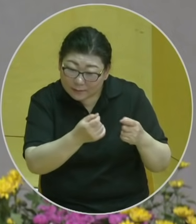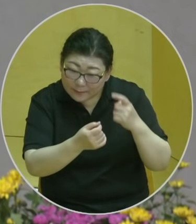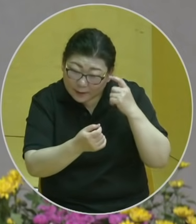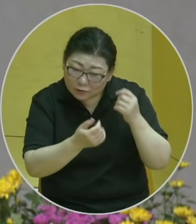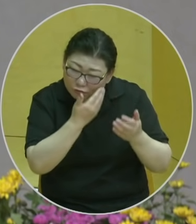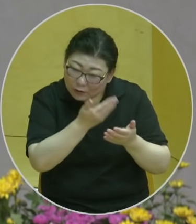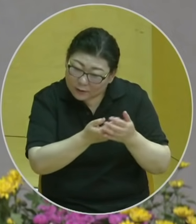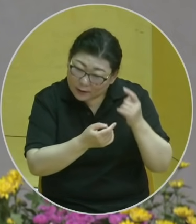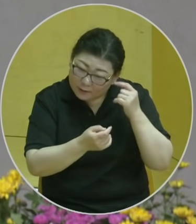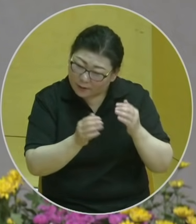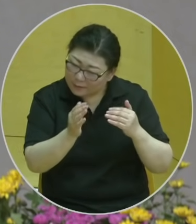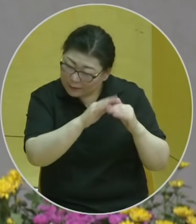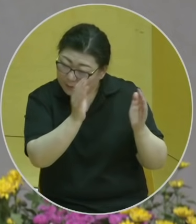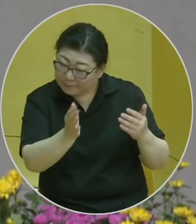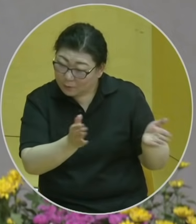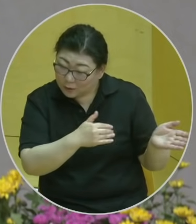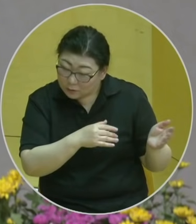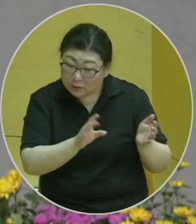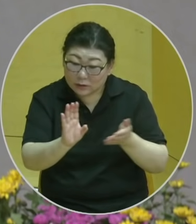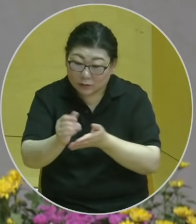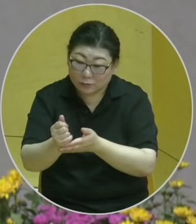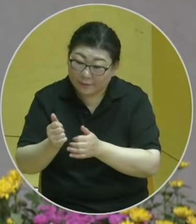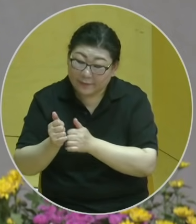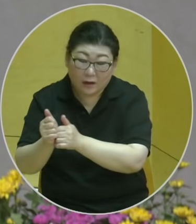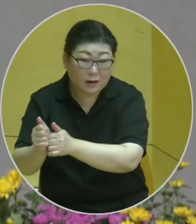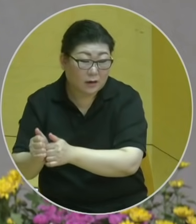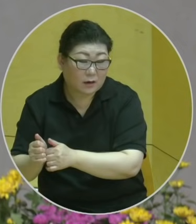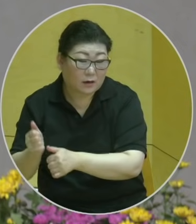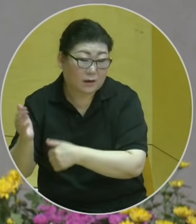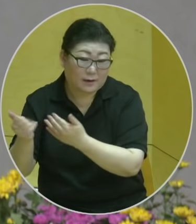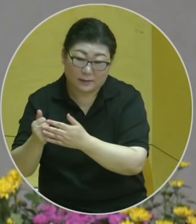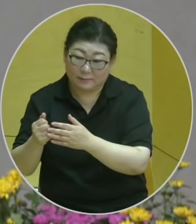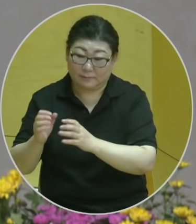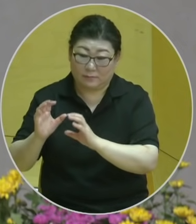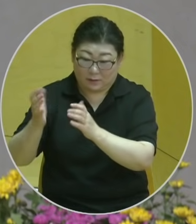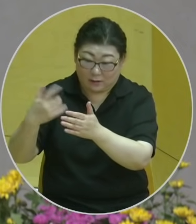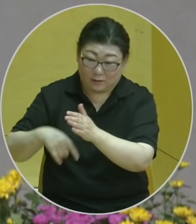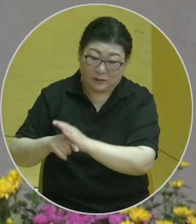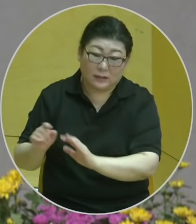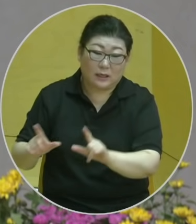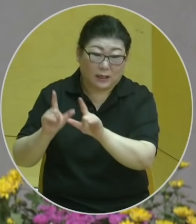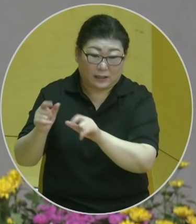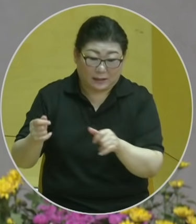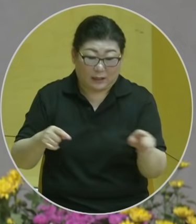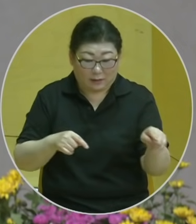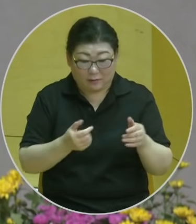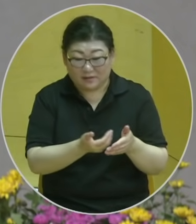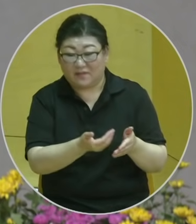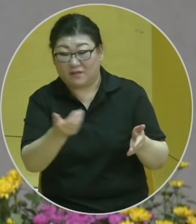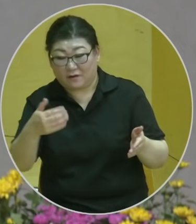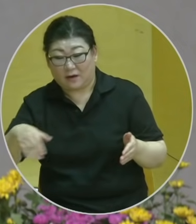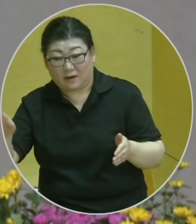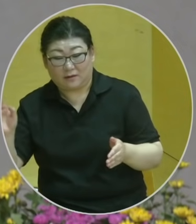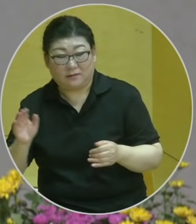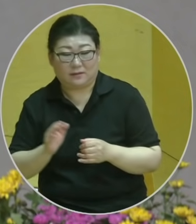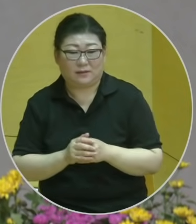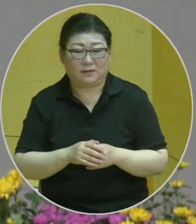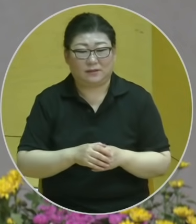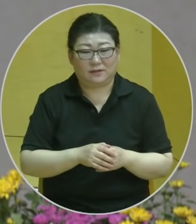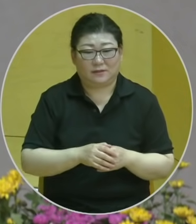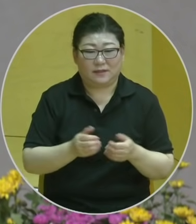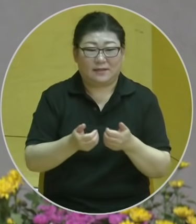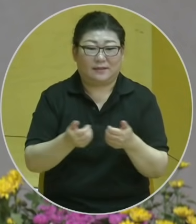그리스도를 따라 나가고 그 하나님 나라를 위해서 살겠다는 그 작별의 의미가 있습니다. 우리나라에도 초창기에